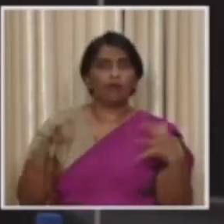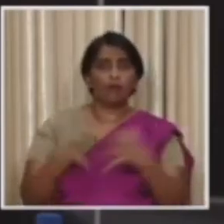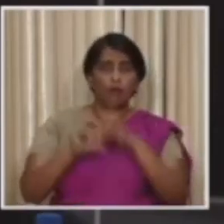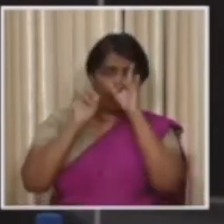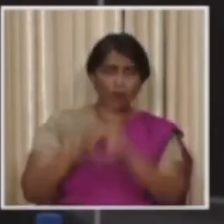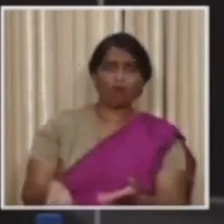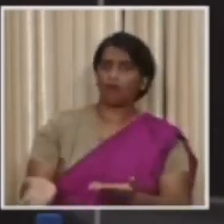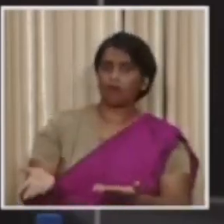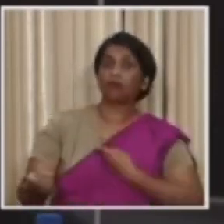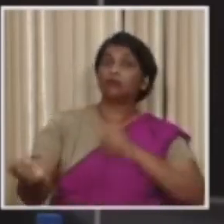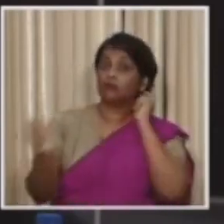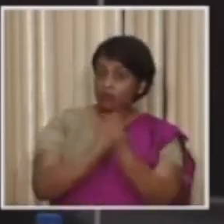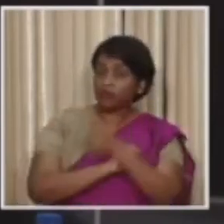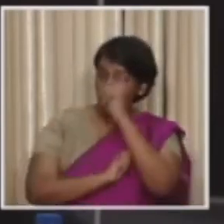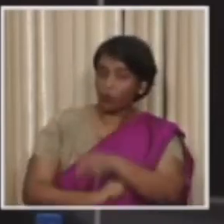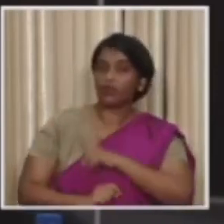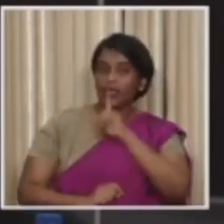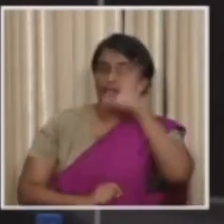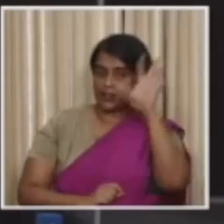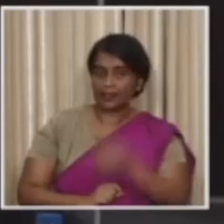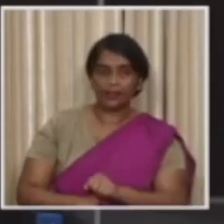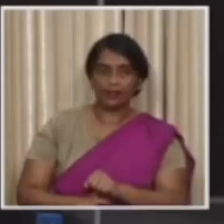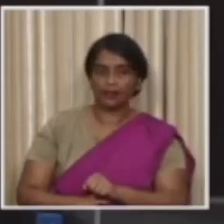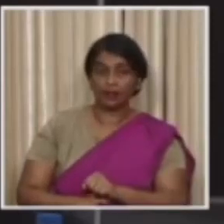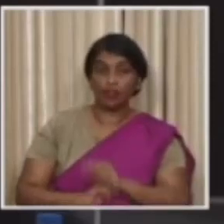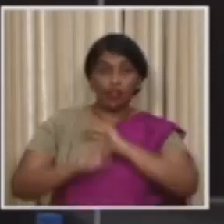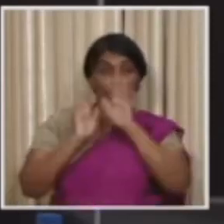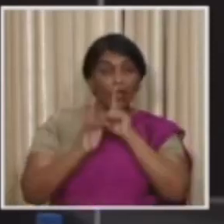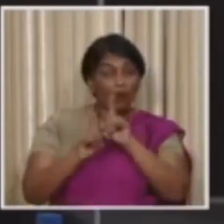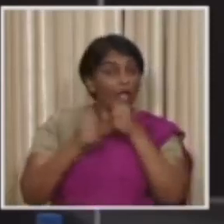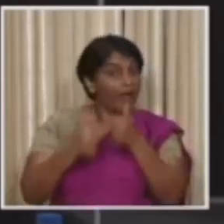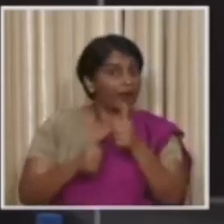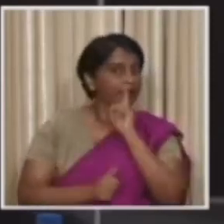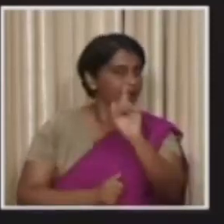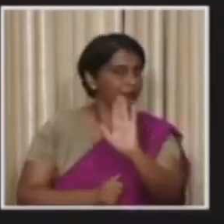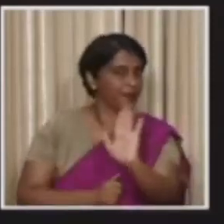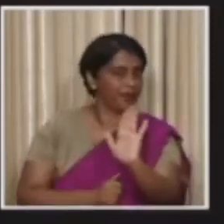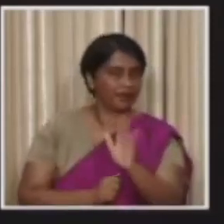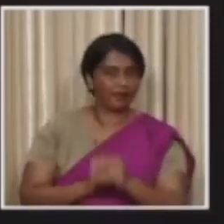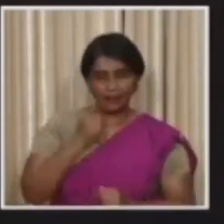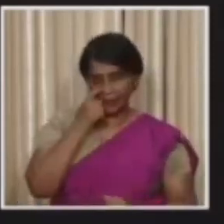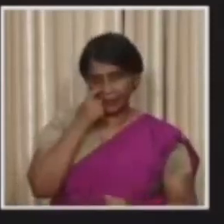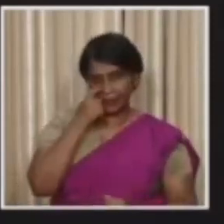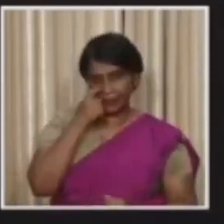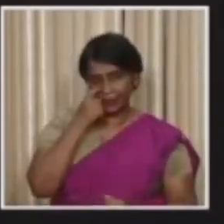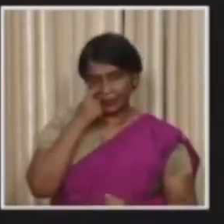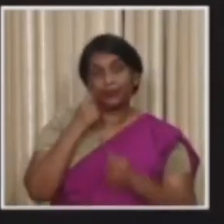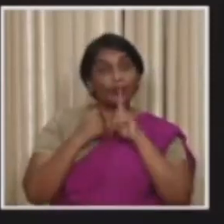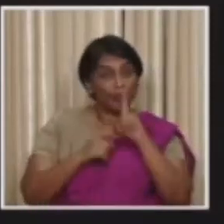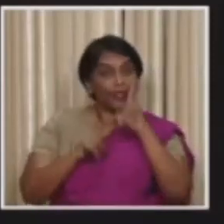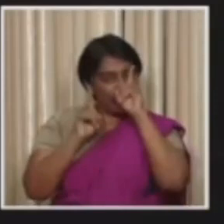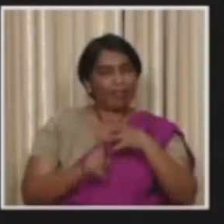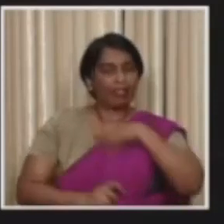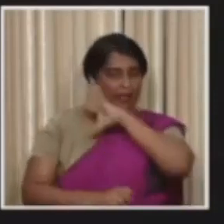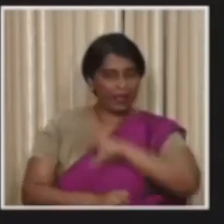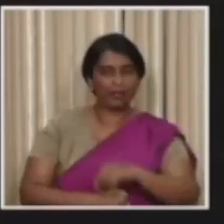තිබුණේ ඒක වෙනස් කරන්න තමයි අපි මේක ගේන්න කියන්නේ. තිබුණා ඔක්කොම හරි කියලා කියන්න එපා. ඒක ඔය කියපු ඉන්න තමයි මේක ගෙනල්ලා